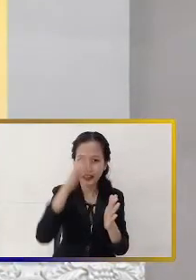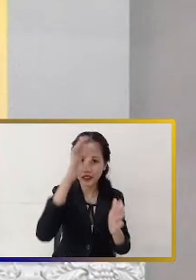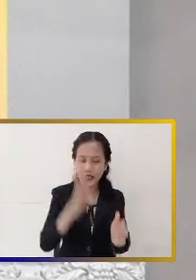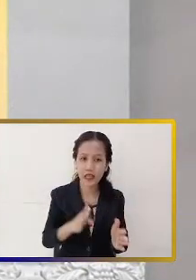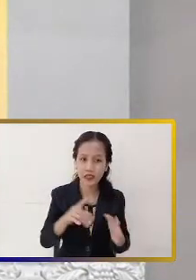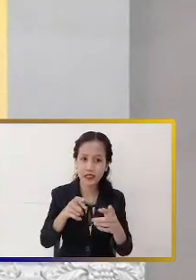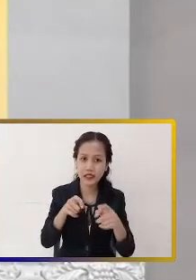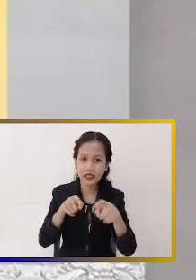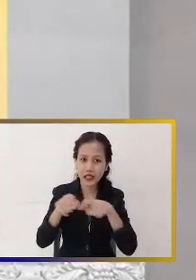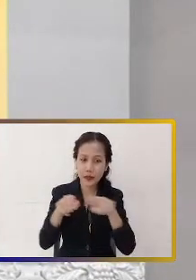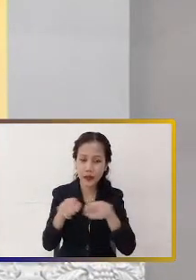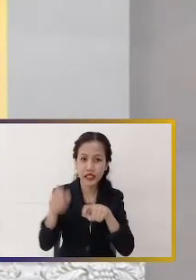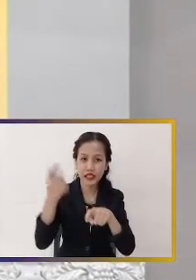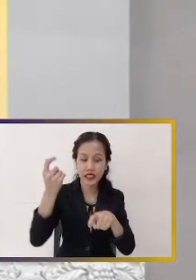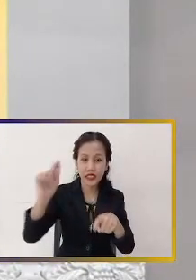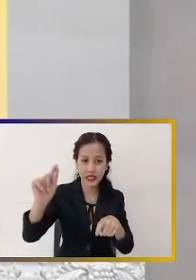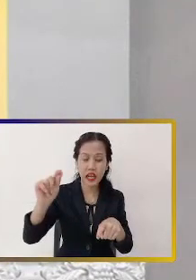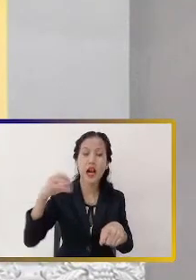And it please,